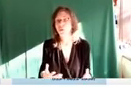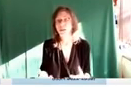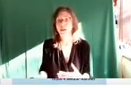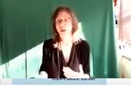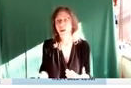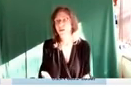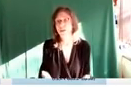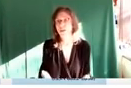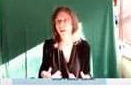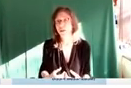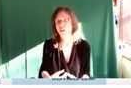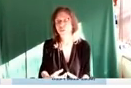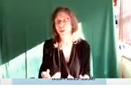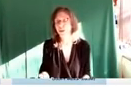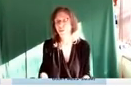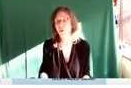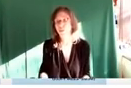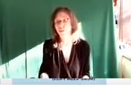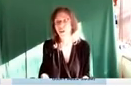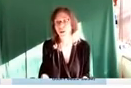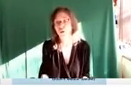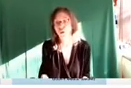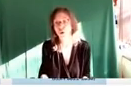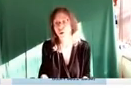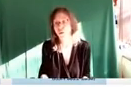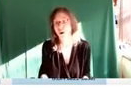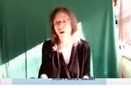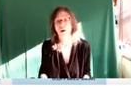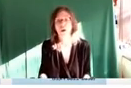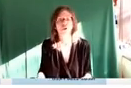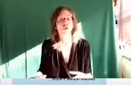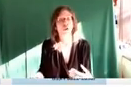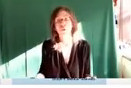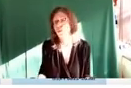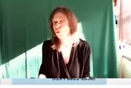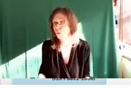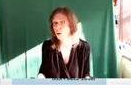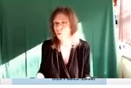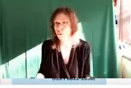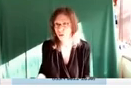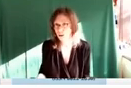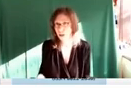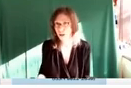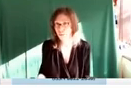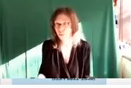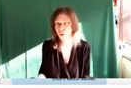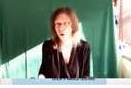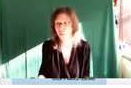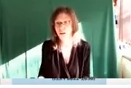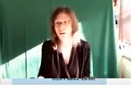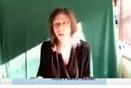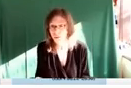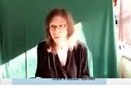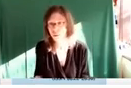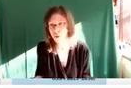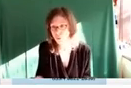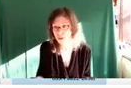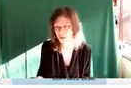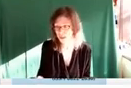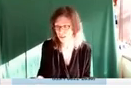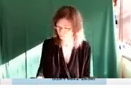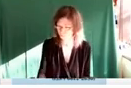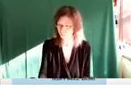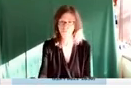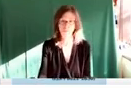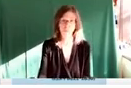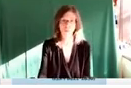comme vous venez de différentes disciplines, vous pourrez les approfondir selon vos besoins, vos intérêts, vos domaines de